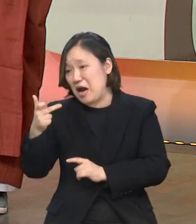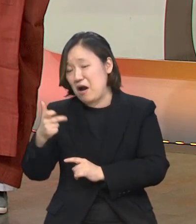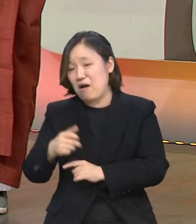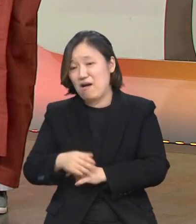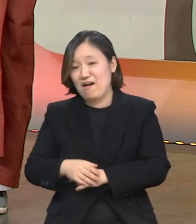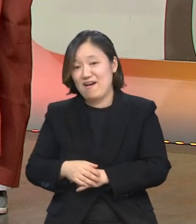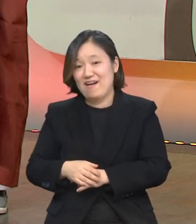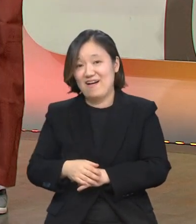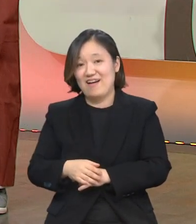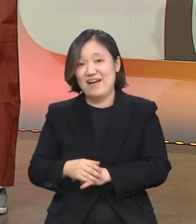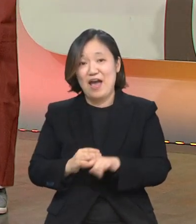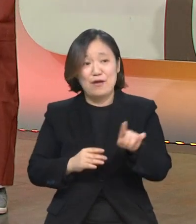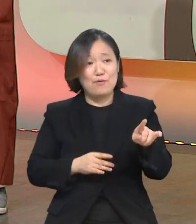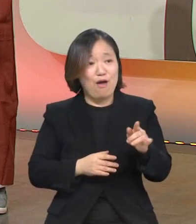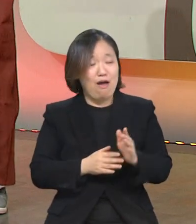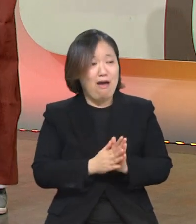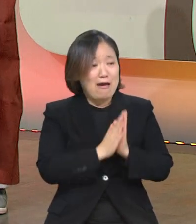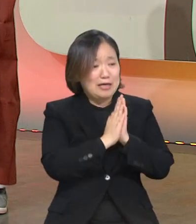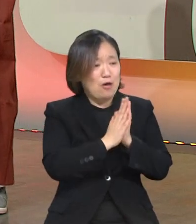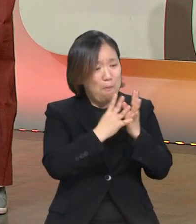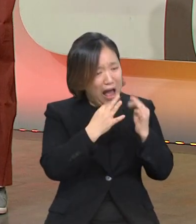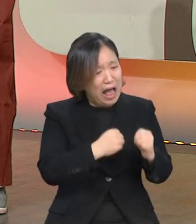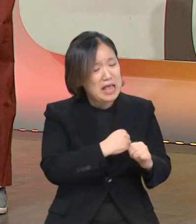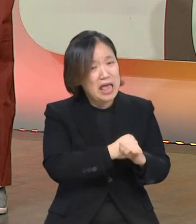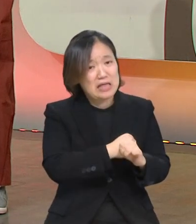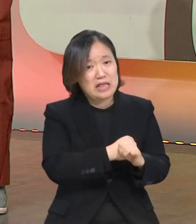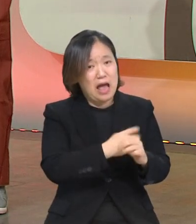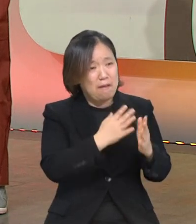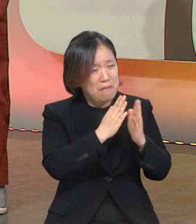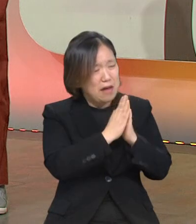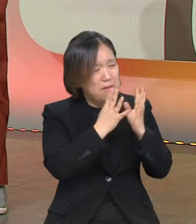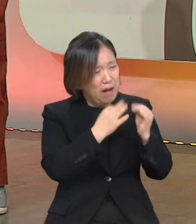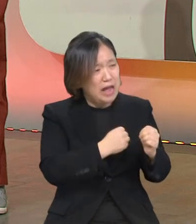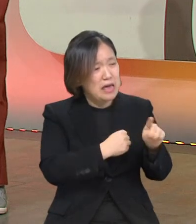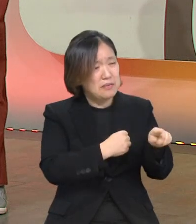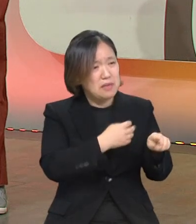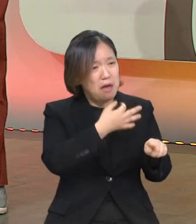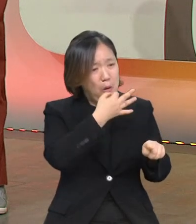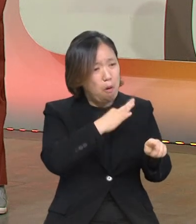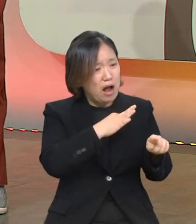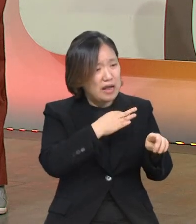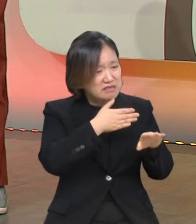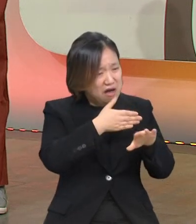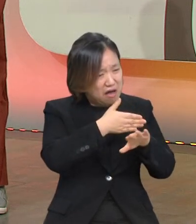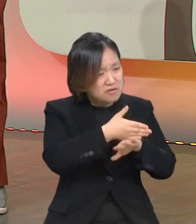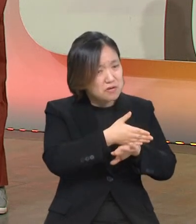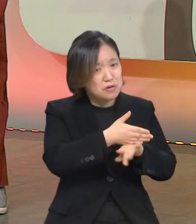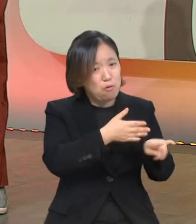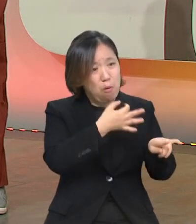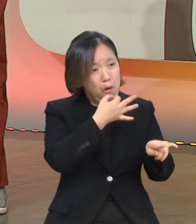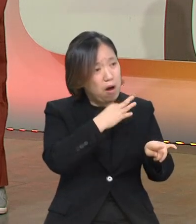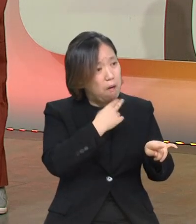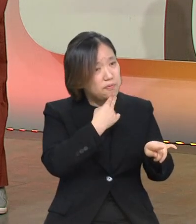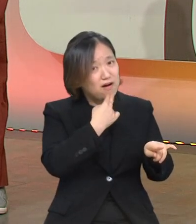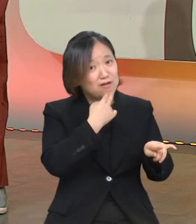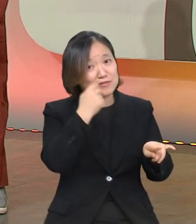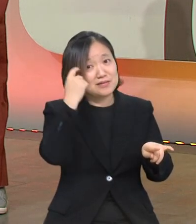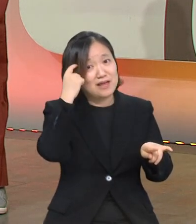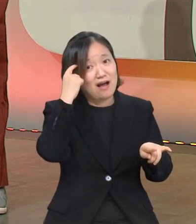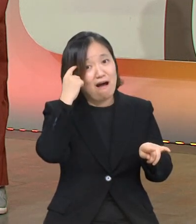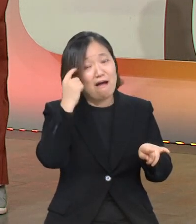누구는 기도를 많이 했는데도 효과가 더디거나 효과를 못 느끼는 사람이